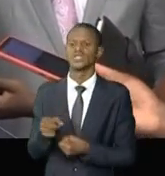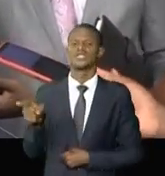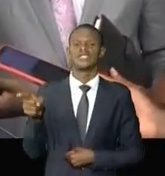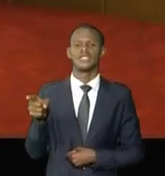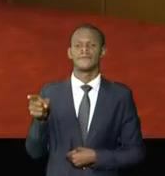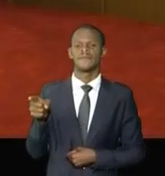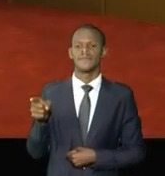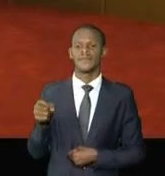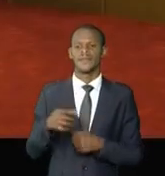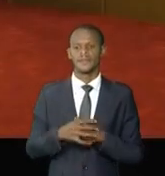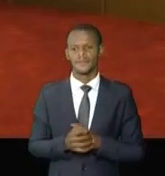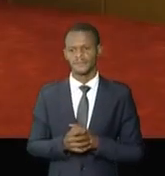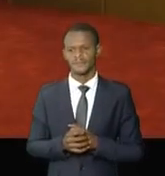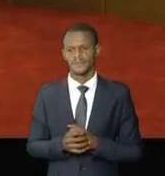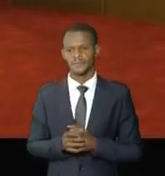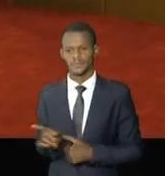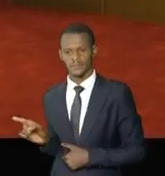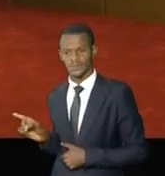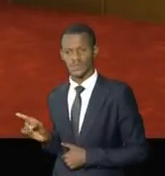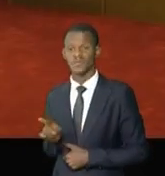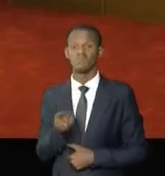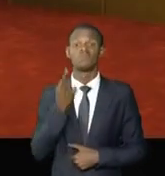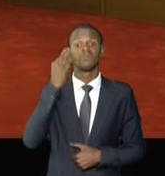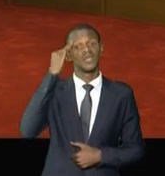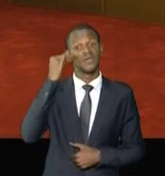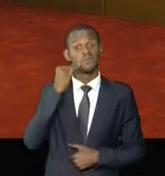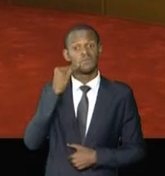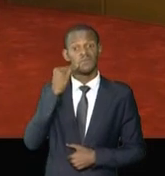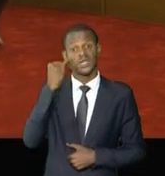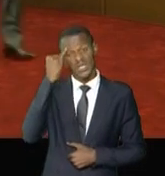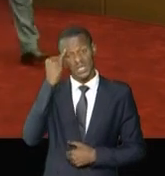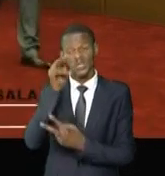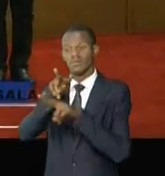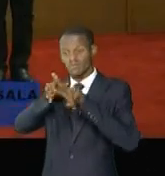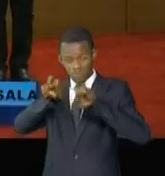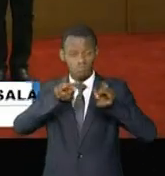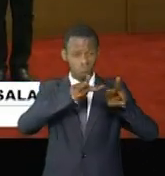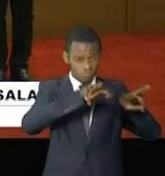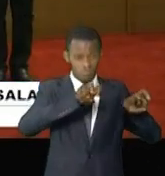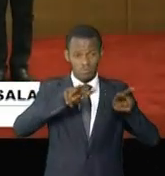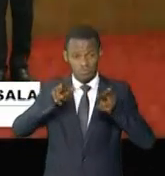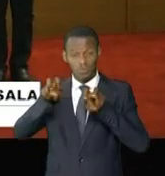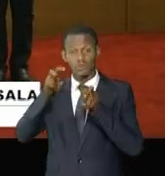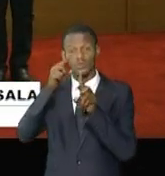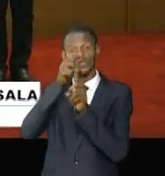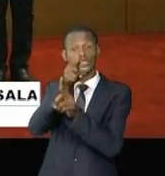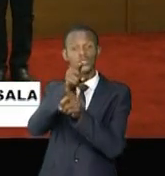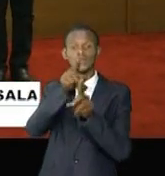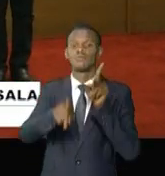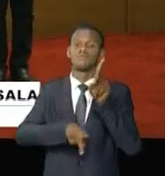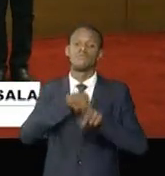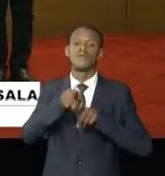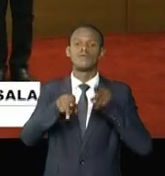sacrée. Cette démarche du Premier ministre Jean-Michel Samalukonde-Kenge ne vise que le bien-être de tous les Congolais par